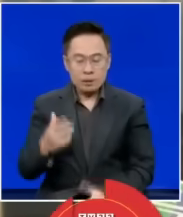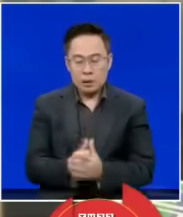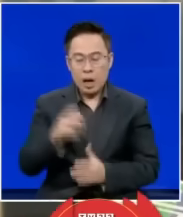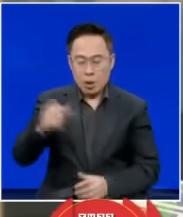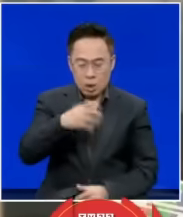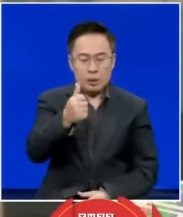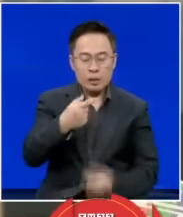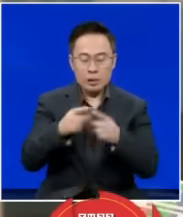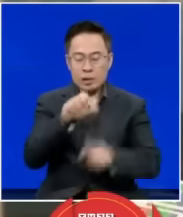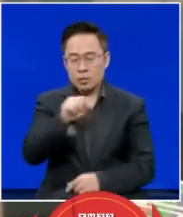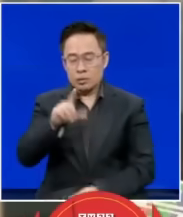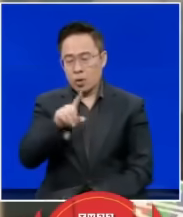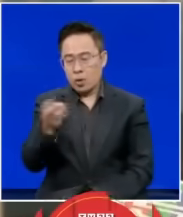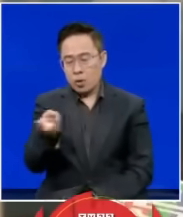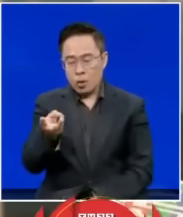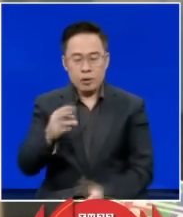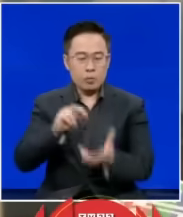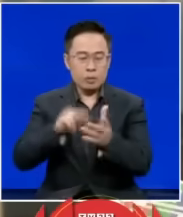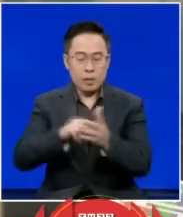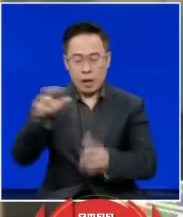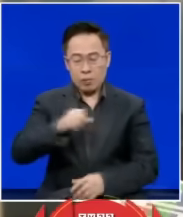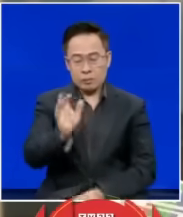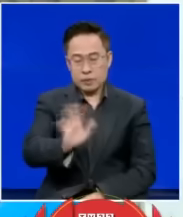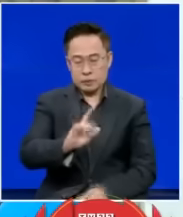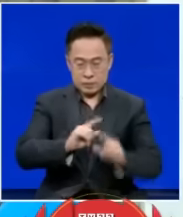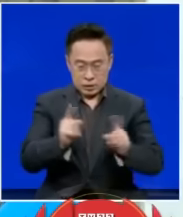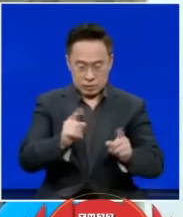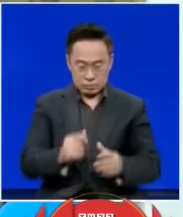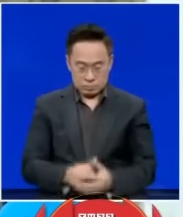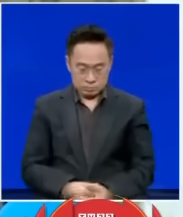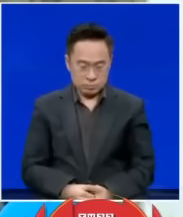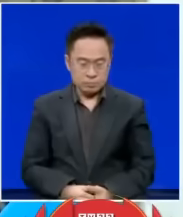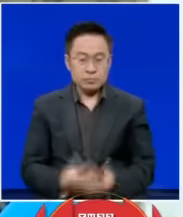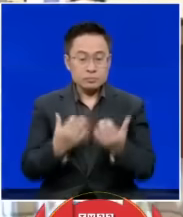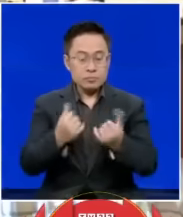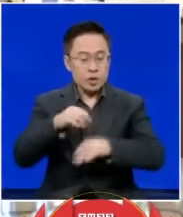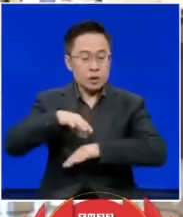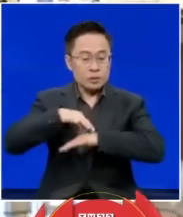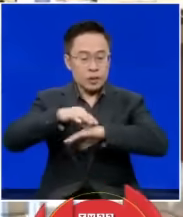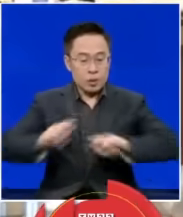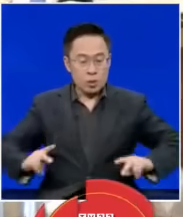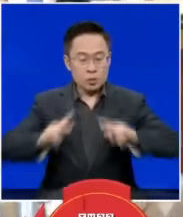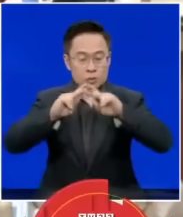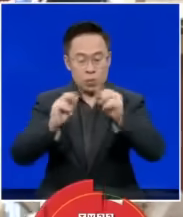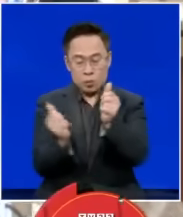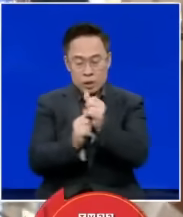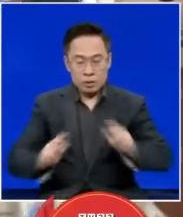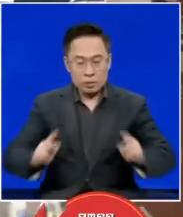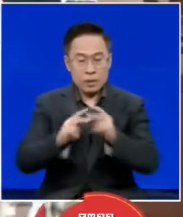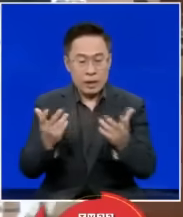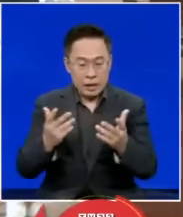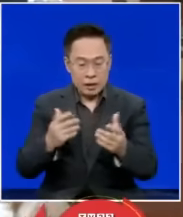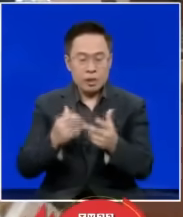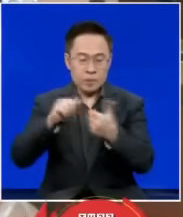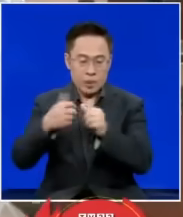ะ คือมันไม่ใช่แค่ตำแหน่งรัฐมนตรีแล้วนะท่านผู้ชมครับเพราะมีข่าวออกมาว่าเอ๊ะแล้วแม้กระทั่งตำแหน่ง